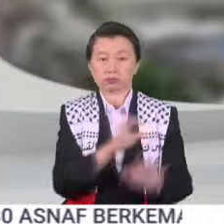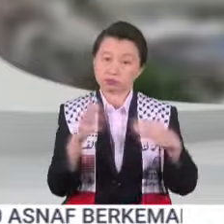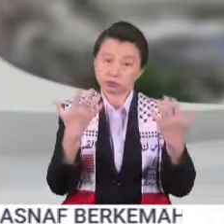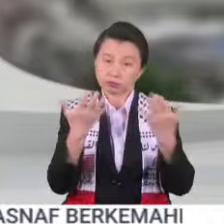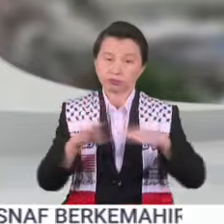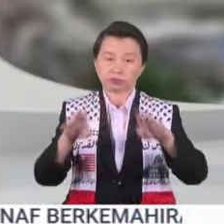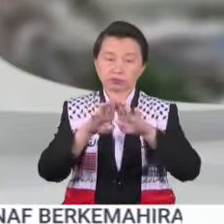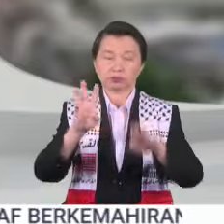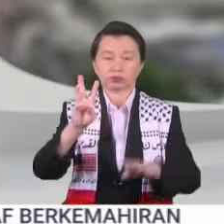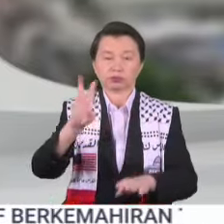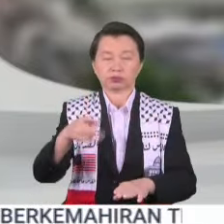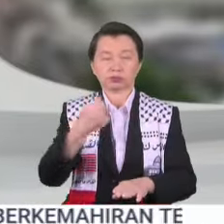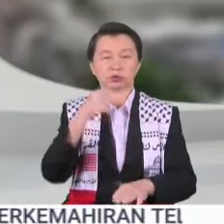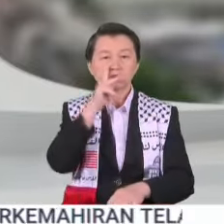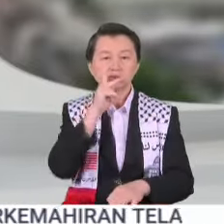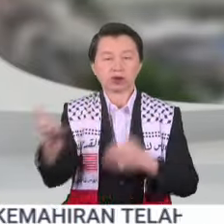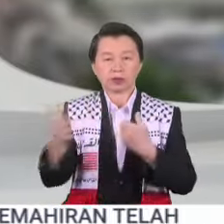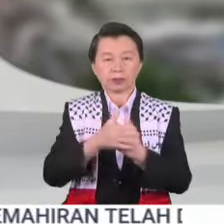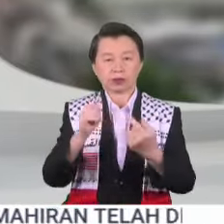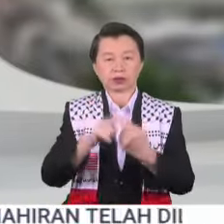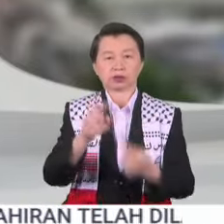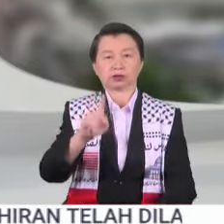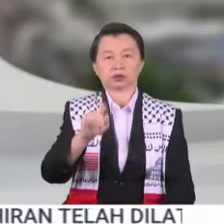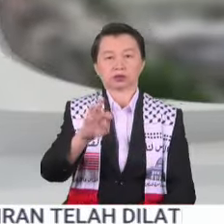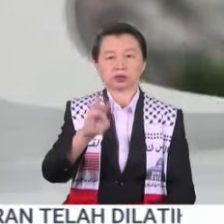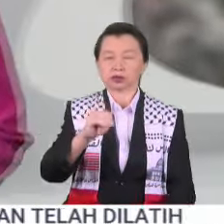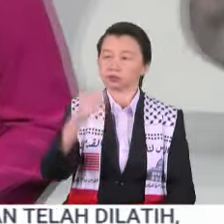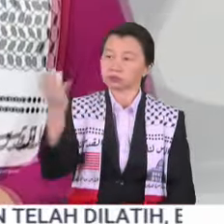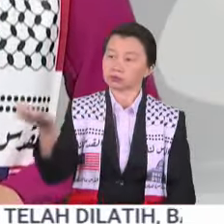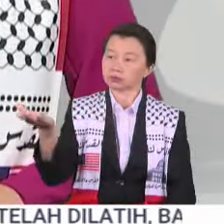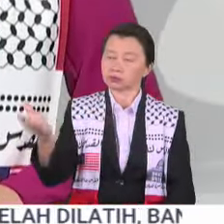Sekian berita wilayah dari Kedah, kembali ke Angkasa Puri.